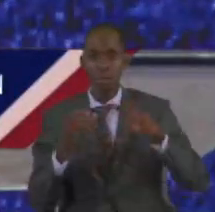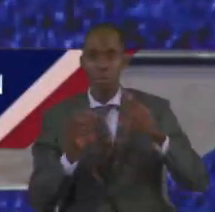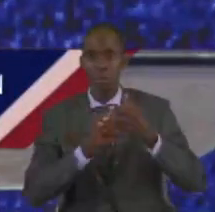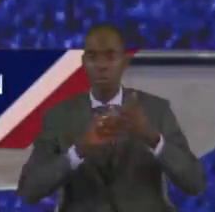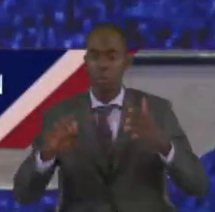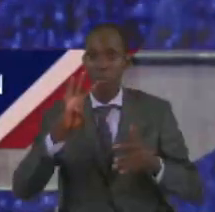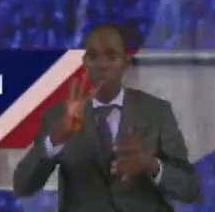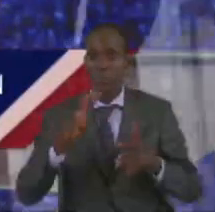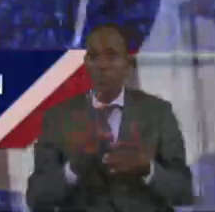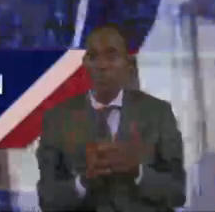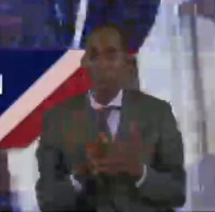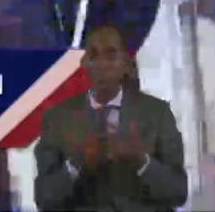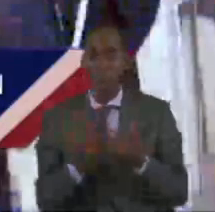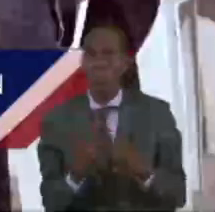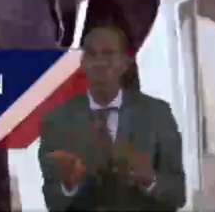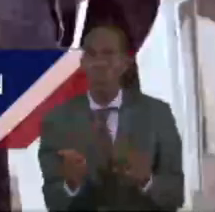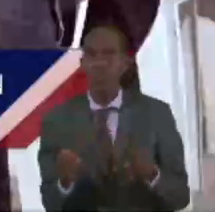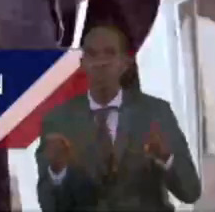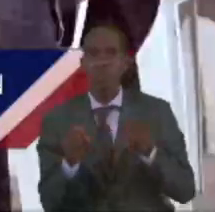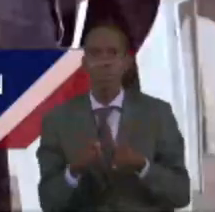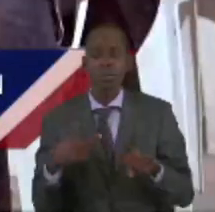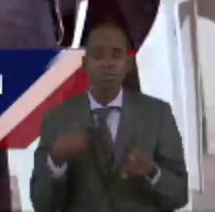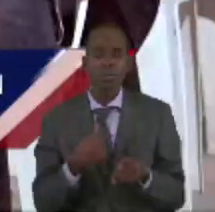1 Thessaloniciens 2, verset 4.